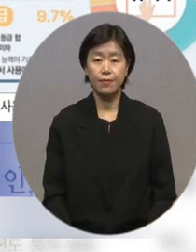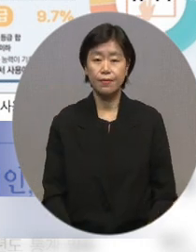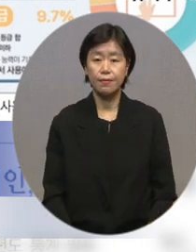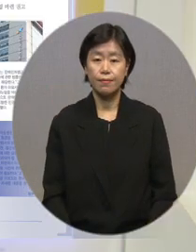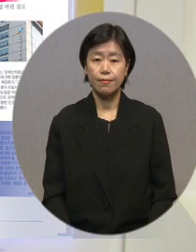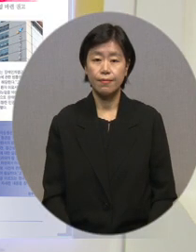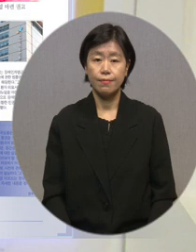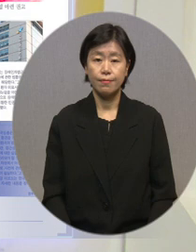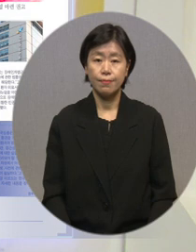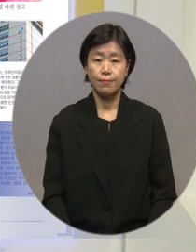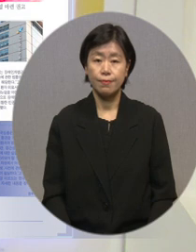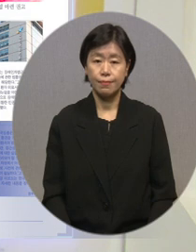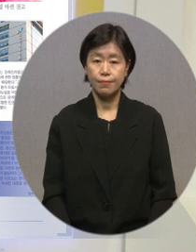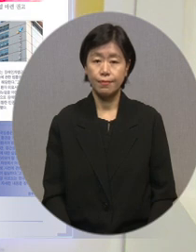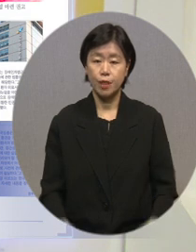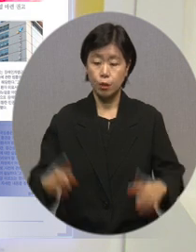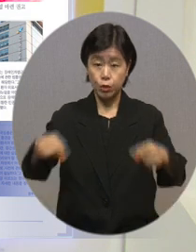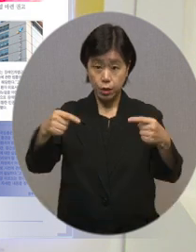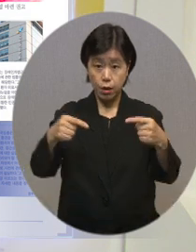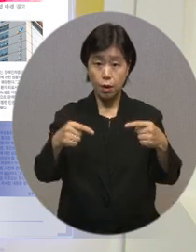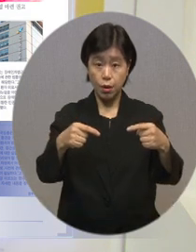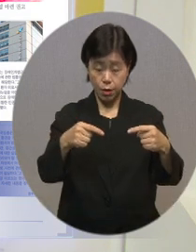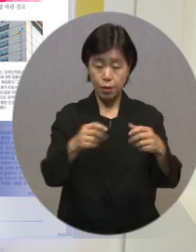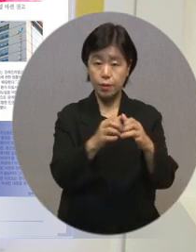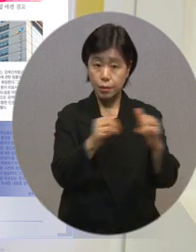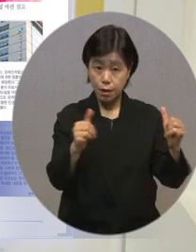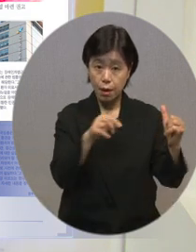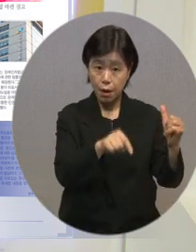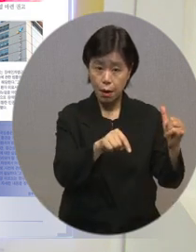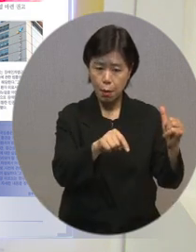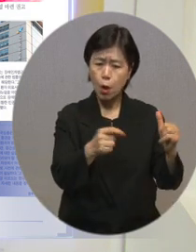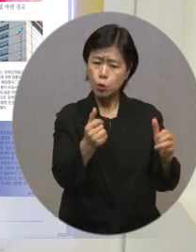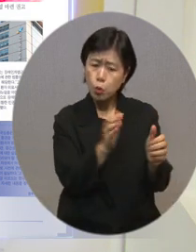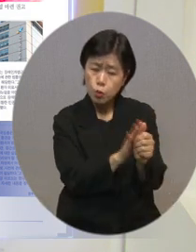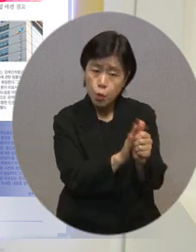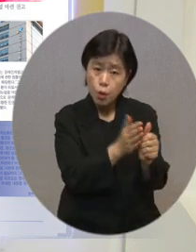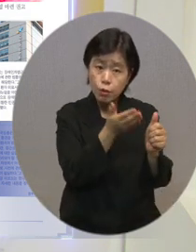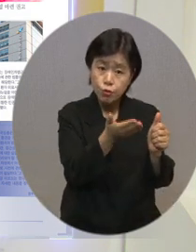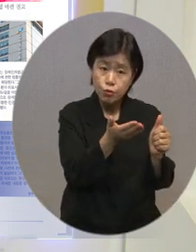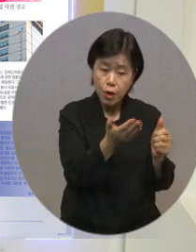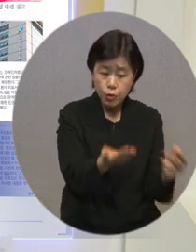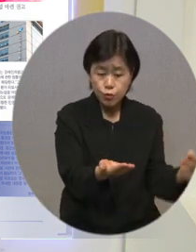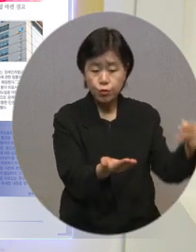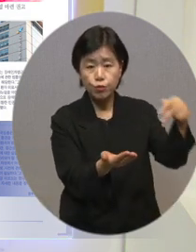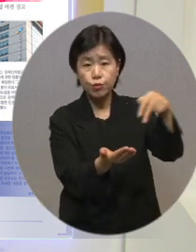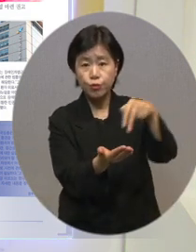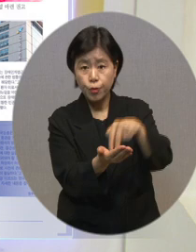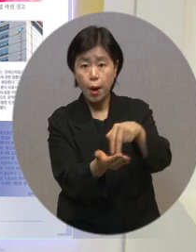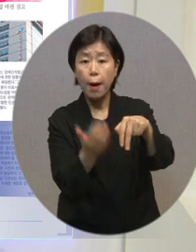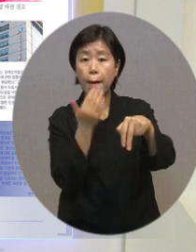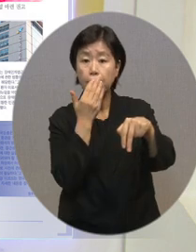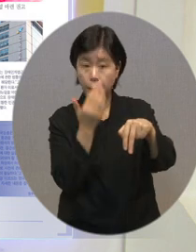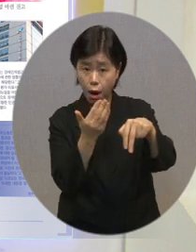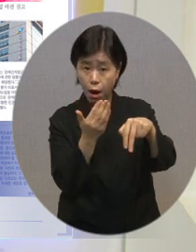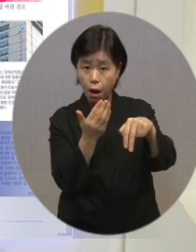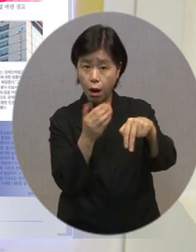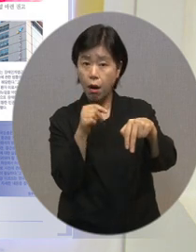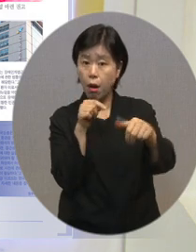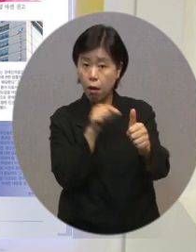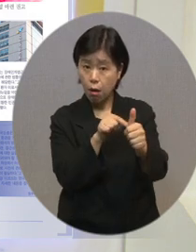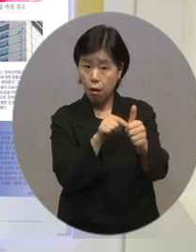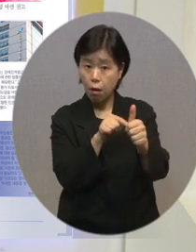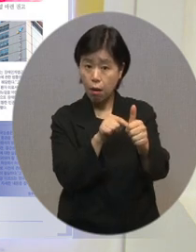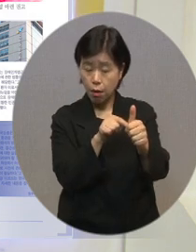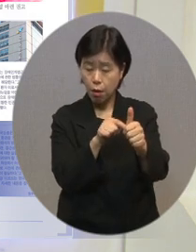설명했습니다 휠체어를 이용하는 장애인이 약간의 부축으로 체해서 안정적으로 일어설 수 있는데이